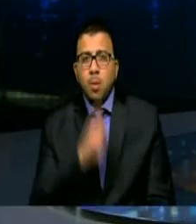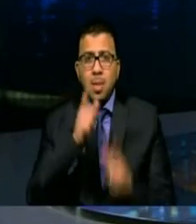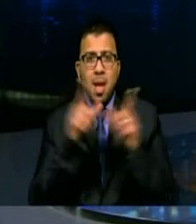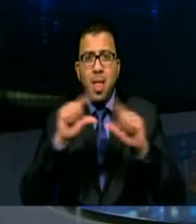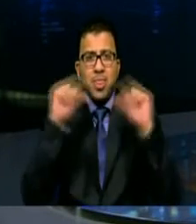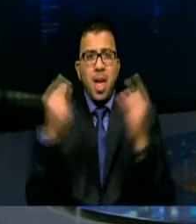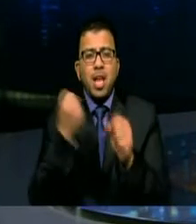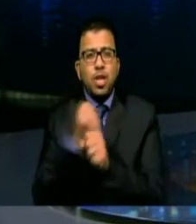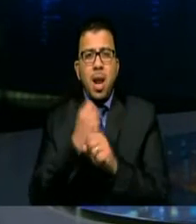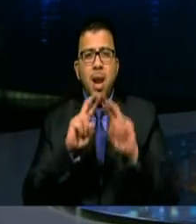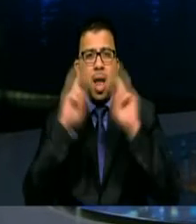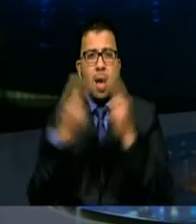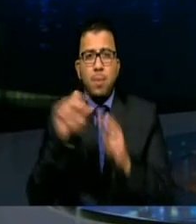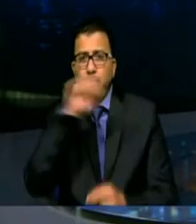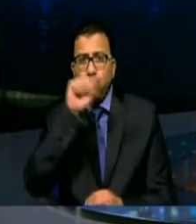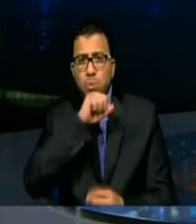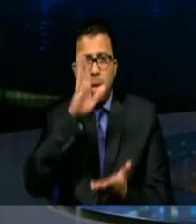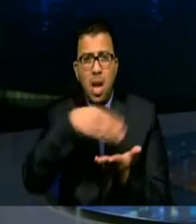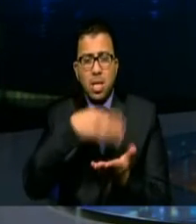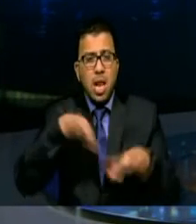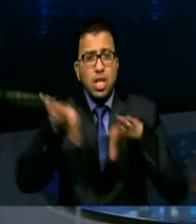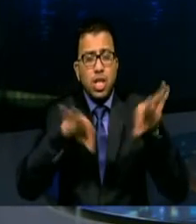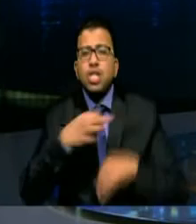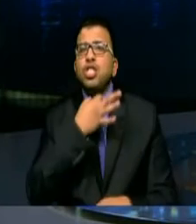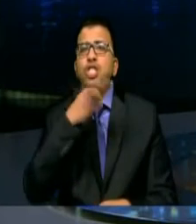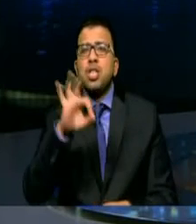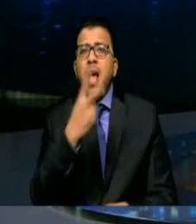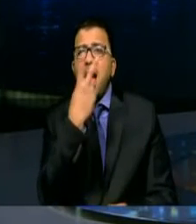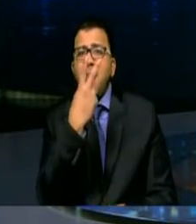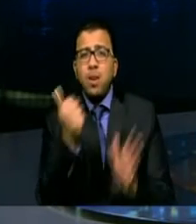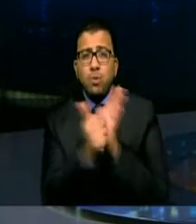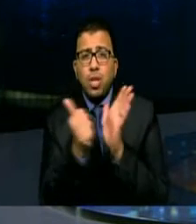أعلنت دائرة الأشغال العامة بالشارقة عن خطتها الاستراتيجية الجديدة